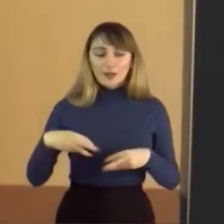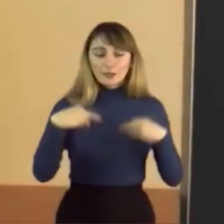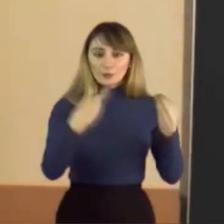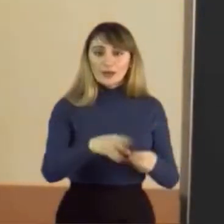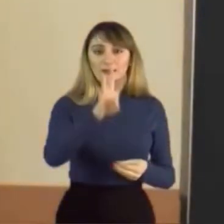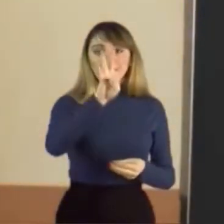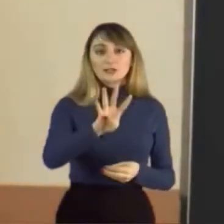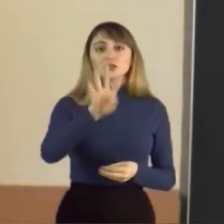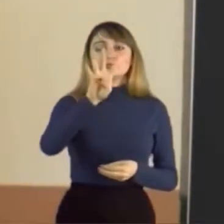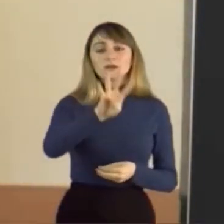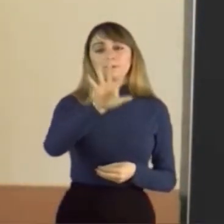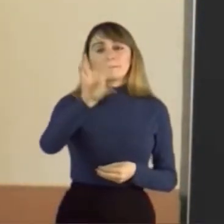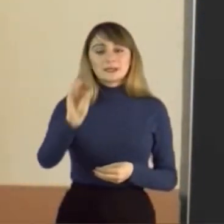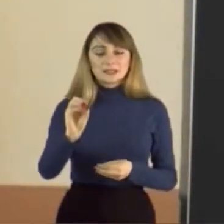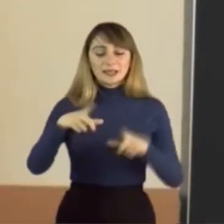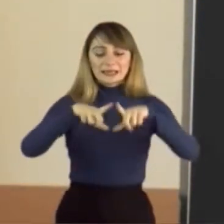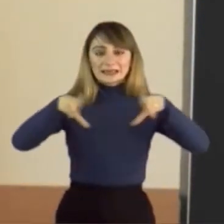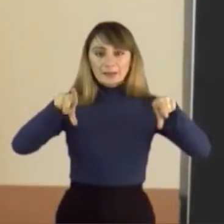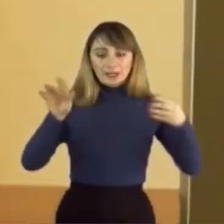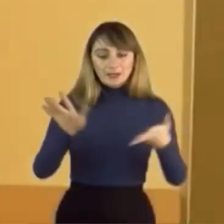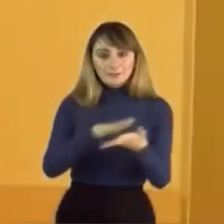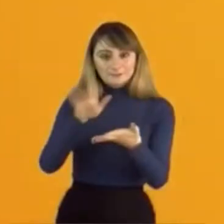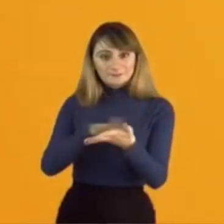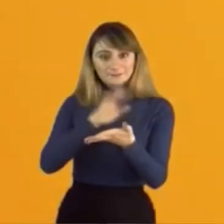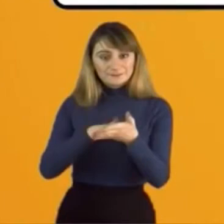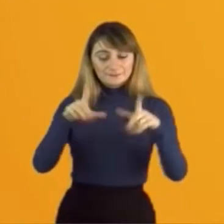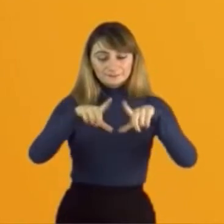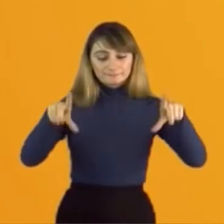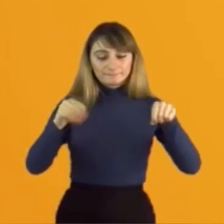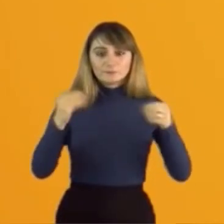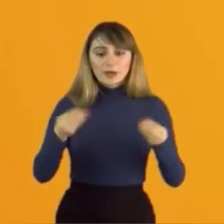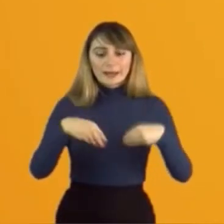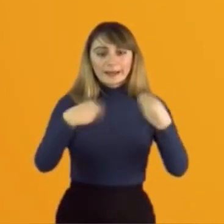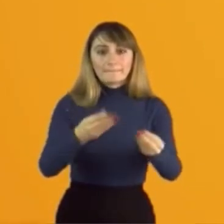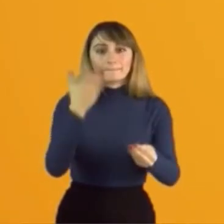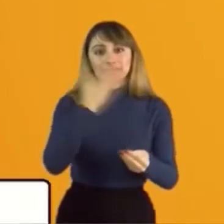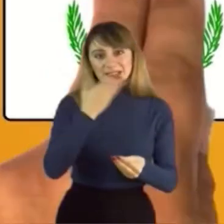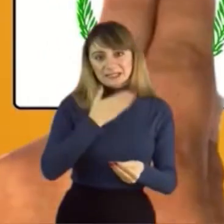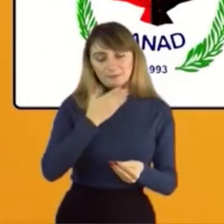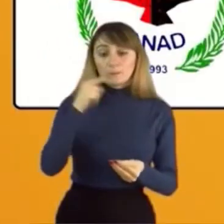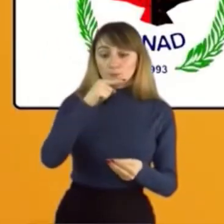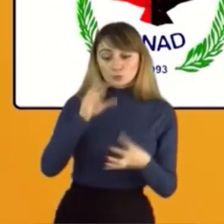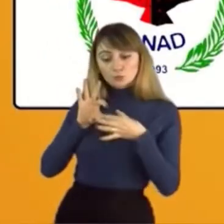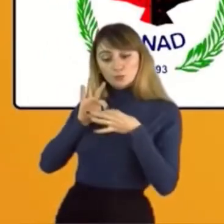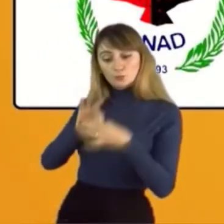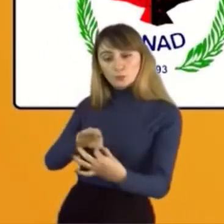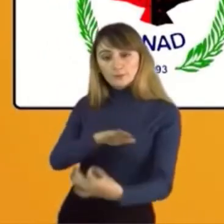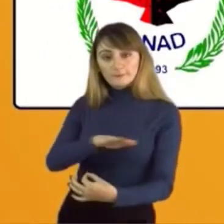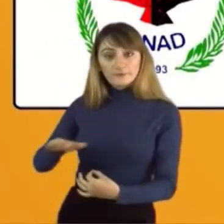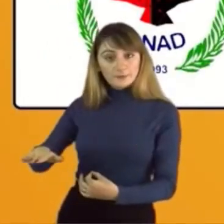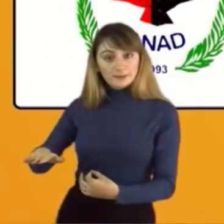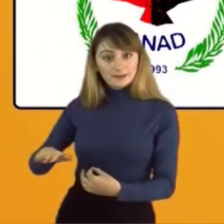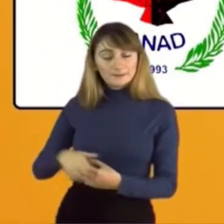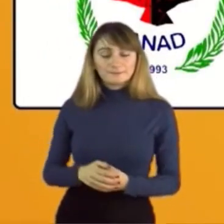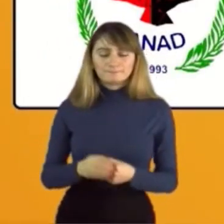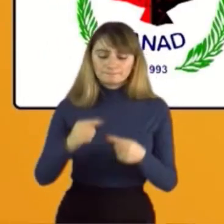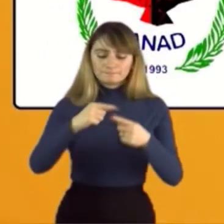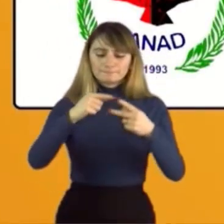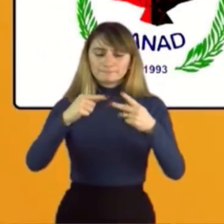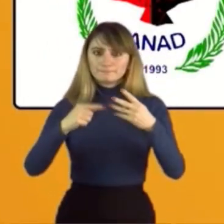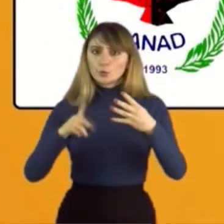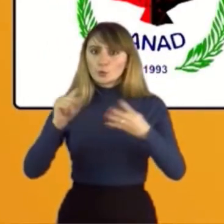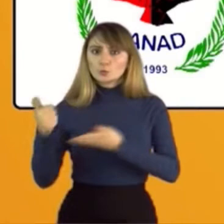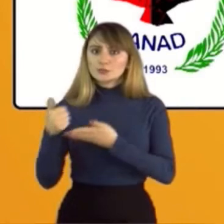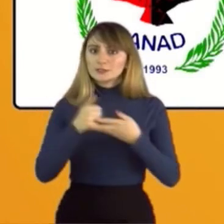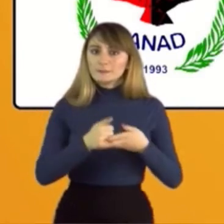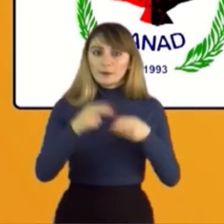tabletëve për të përdorur gjatë procesit të mësimdhënjes. Ky projekt zbatohet nëpërmjet një bashkëpunimi të ngushtë mes Fakultetit të